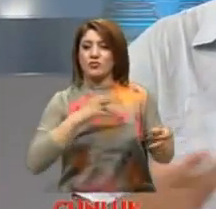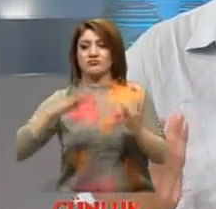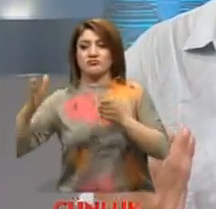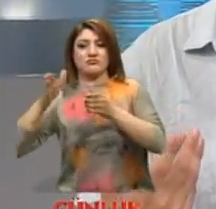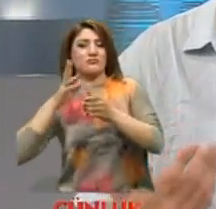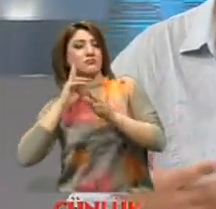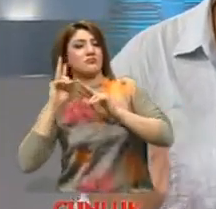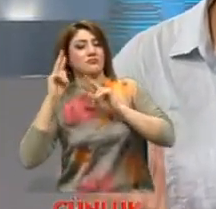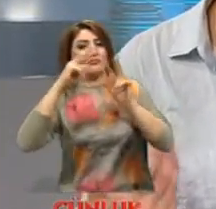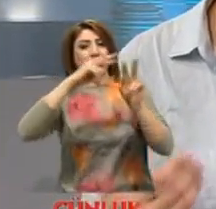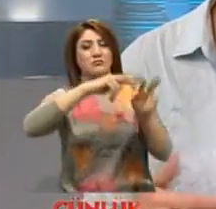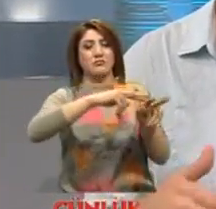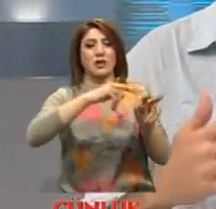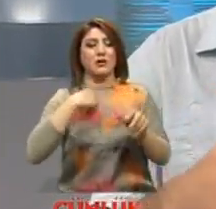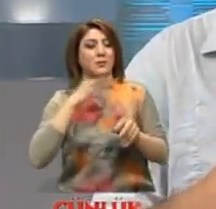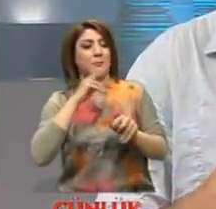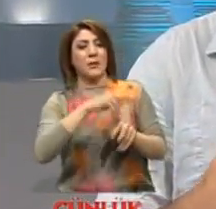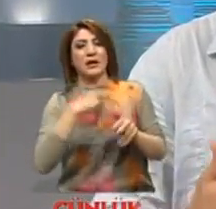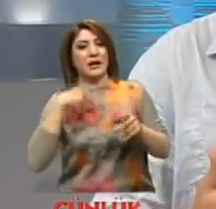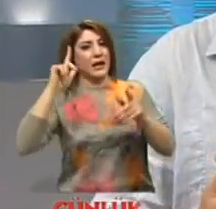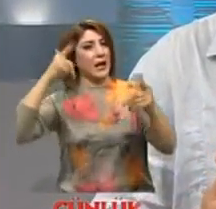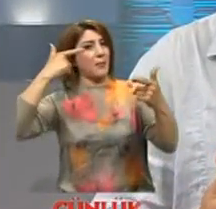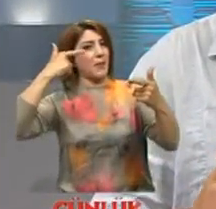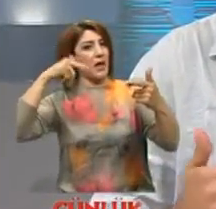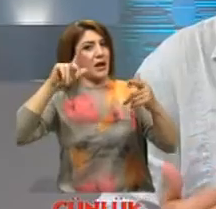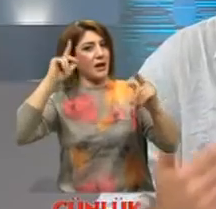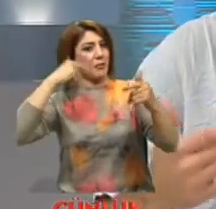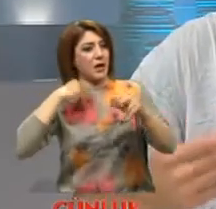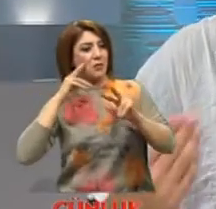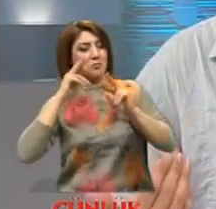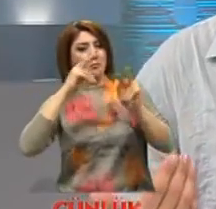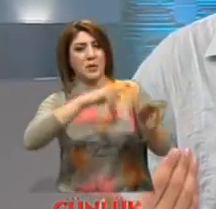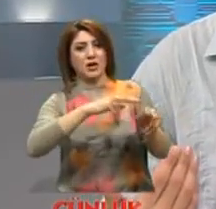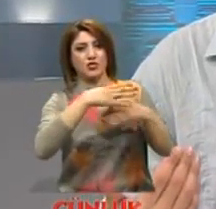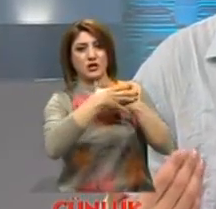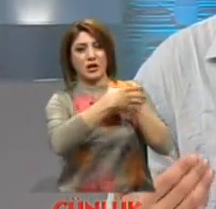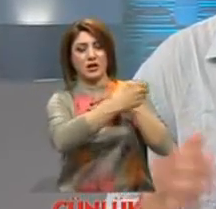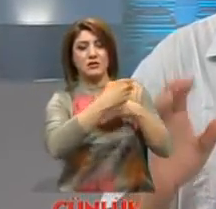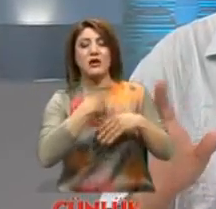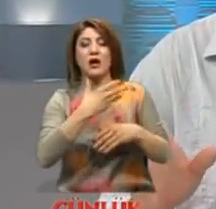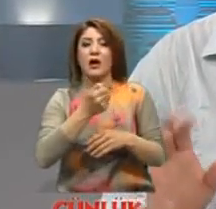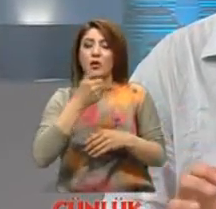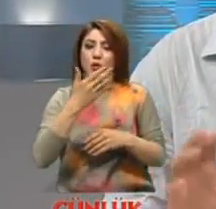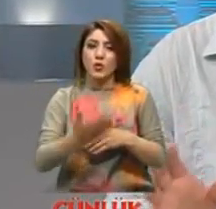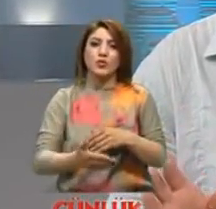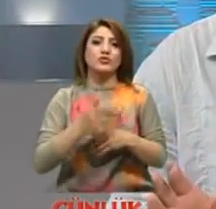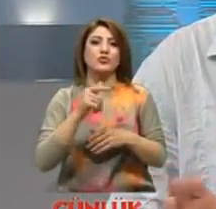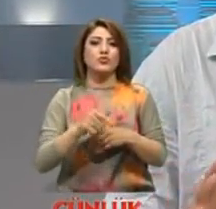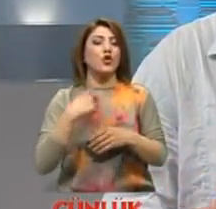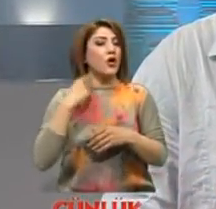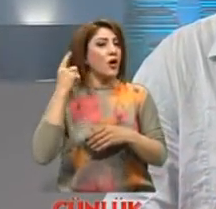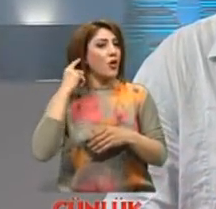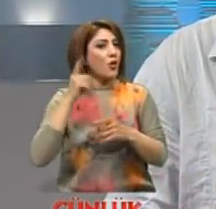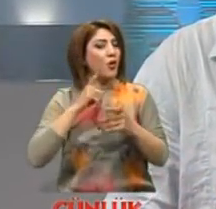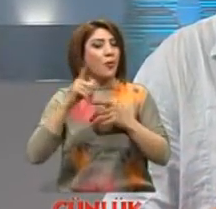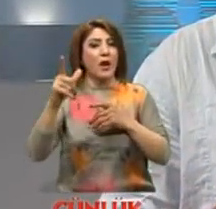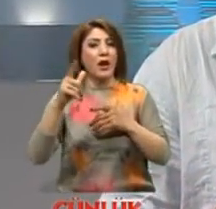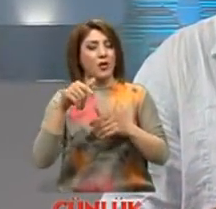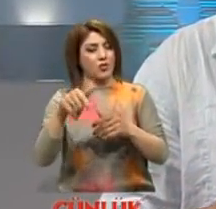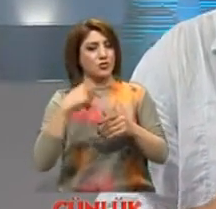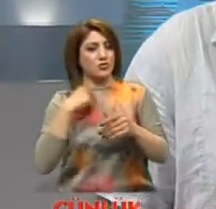şekilde etkilememek için diğer odadan kamerayla kaydını alıyoruz ve uyaranları diğer odadan veriyoruz. Onlar sadece hoparlörden, ışıklardan